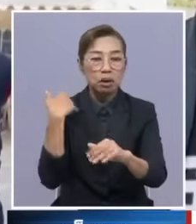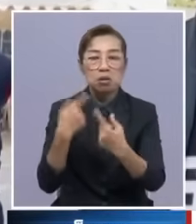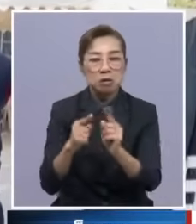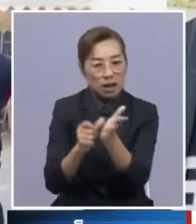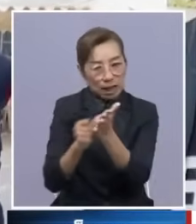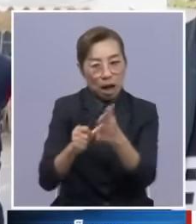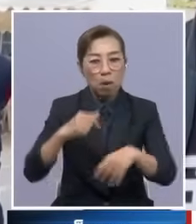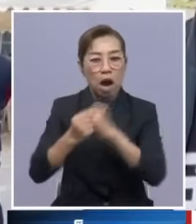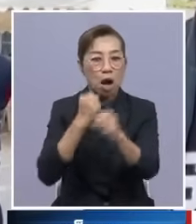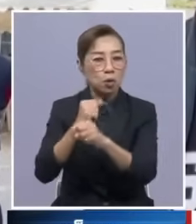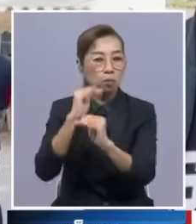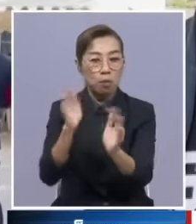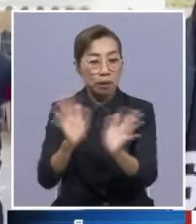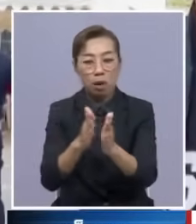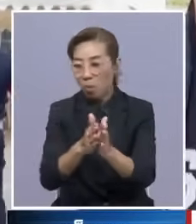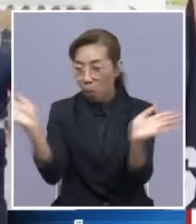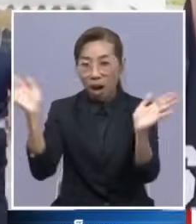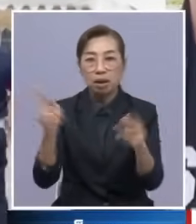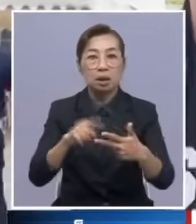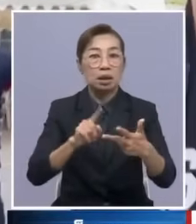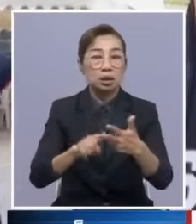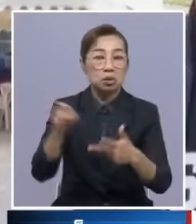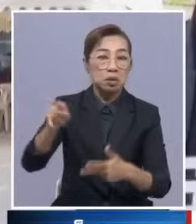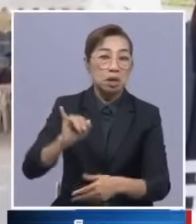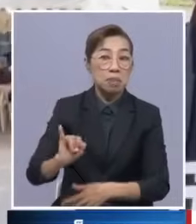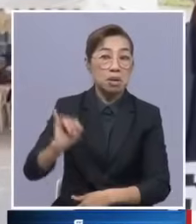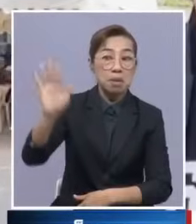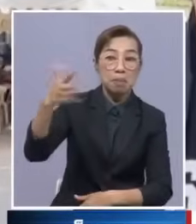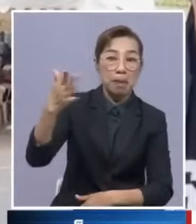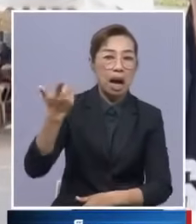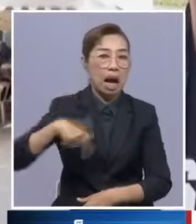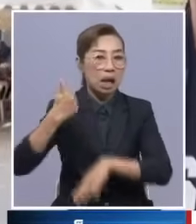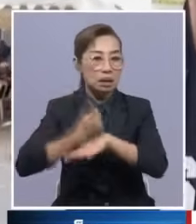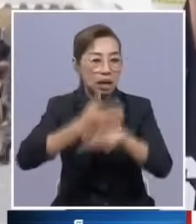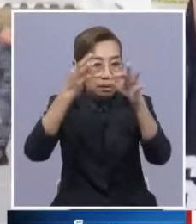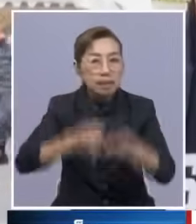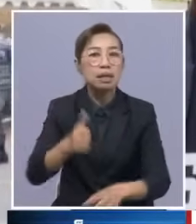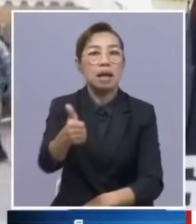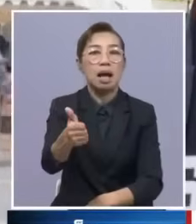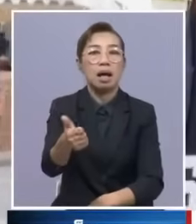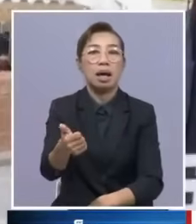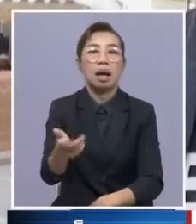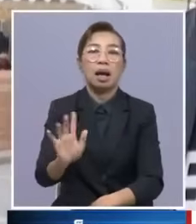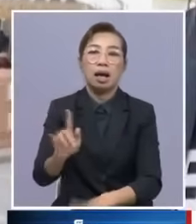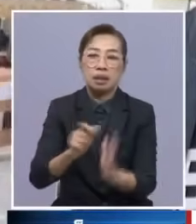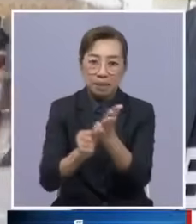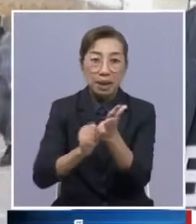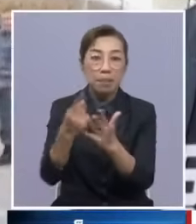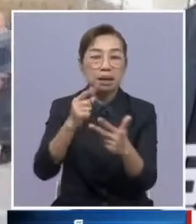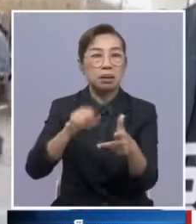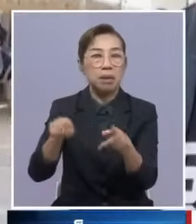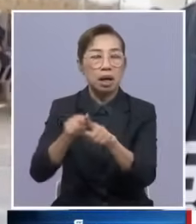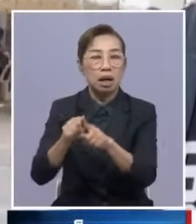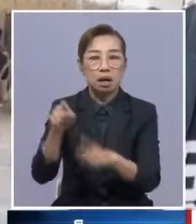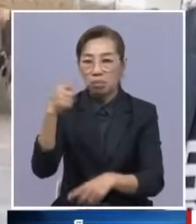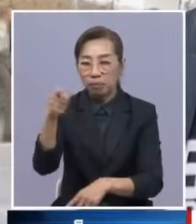มีอำนาจพิจารณาคดีอาญารับหลังจำเลยได้อีกและล่าสุดคือการแก้ไขหลักเกณฑ์การได้รับพระราชทานอภัยโทษอย่างไม่เป็น